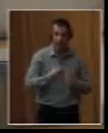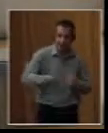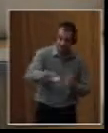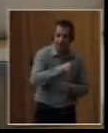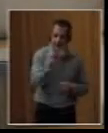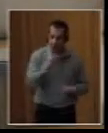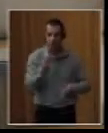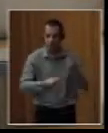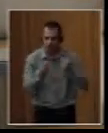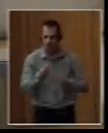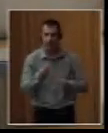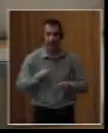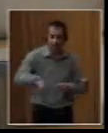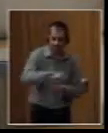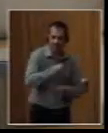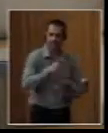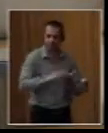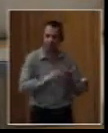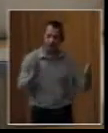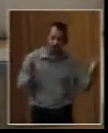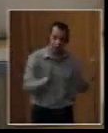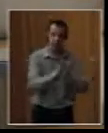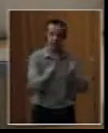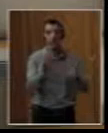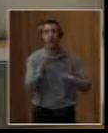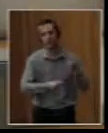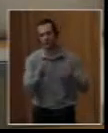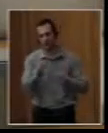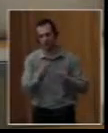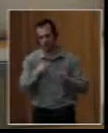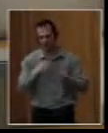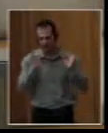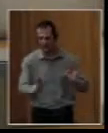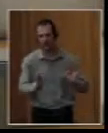αντιμετωπίσουμε ως αναπηρικό κίνημα αυτή την περίοδο.